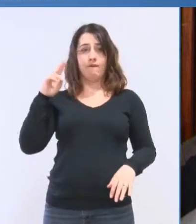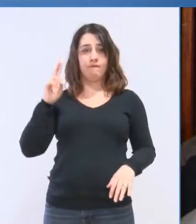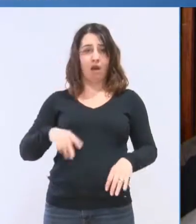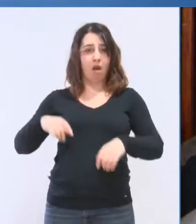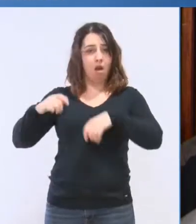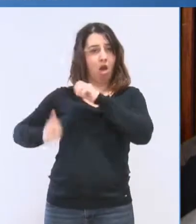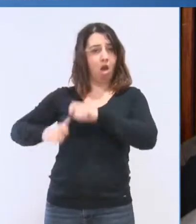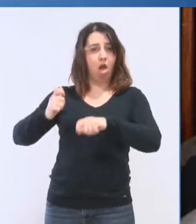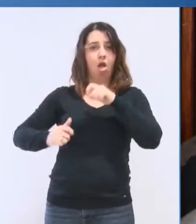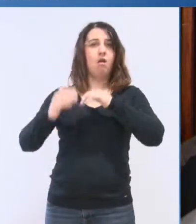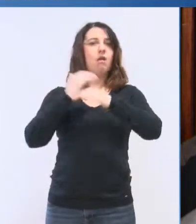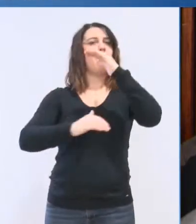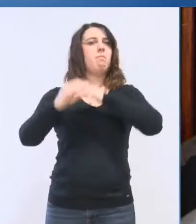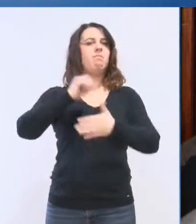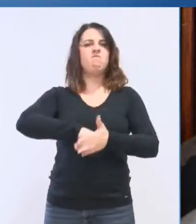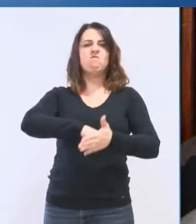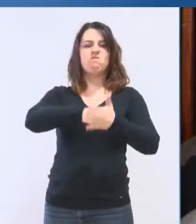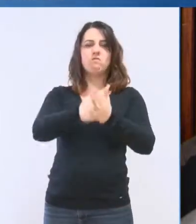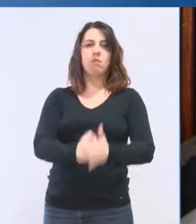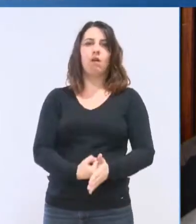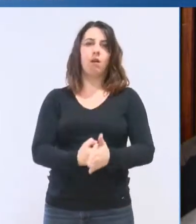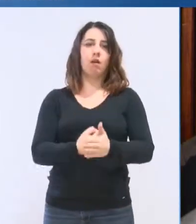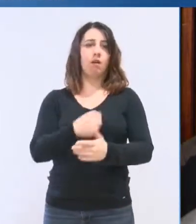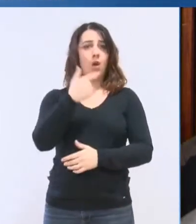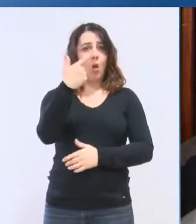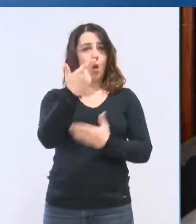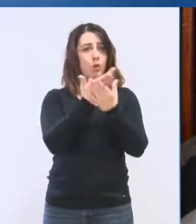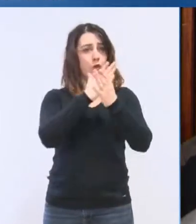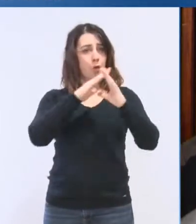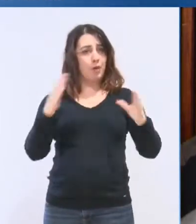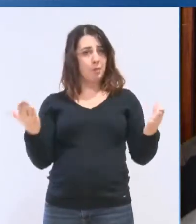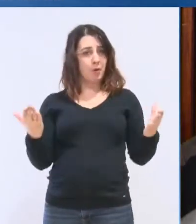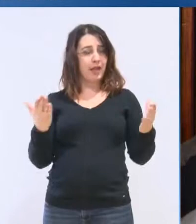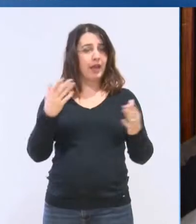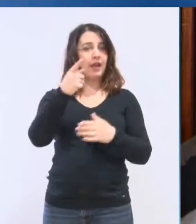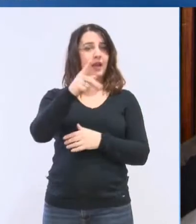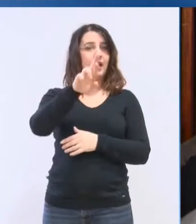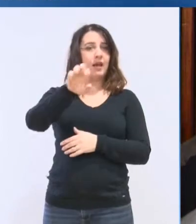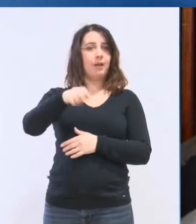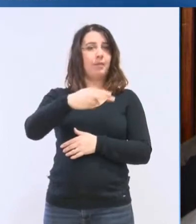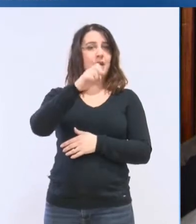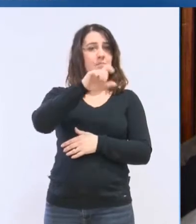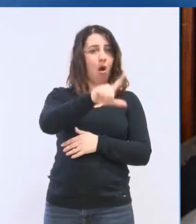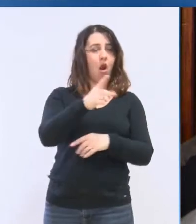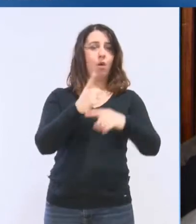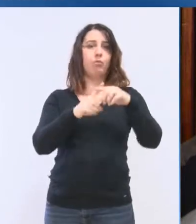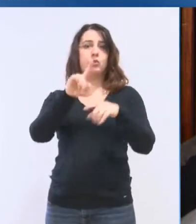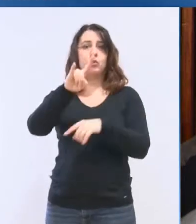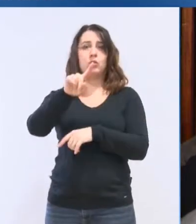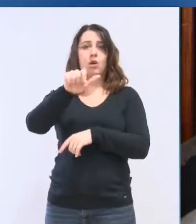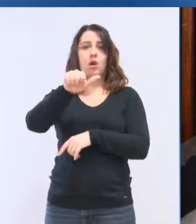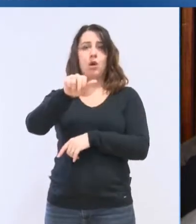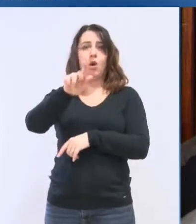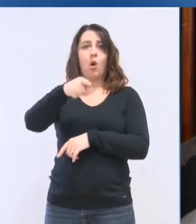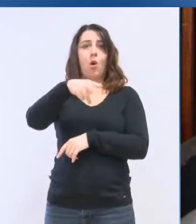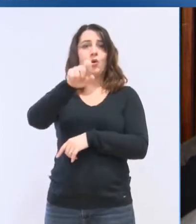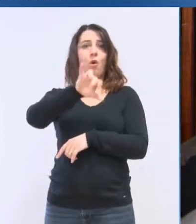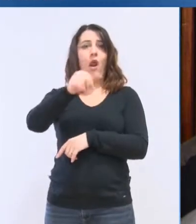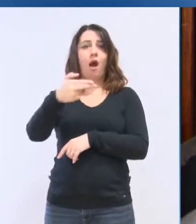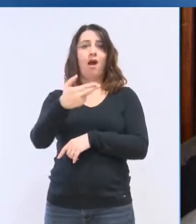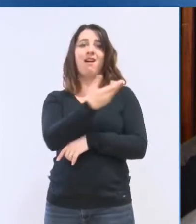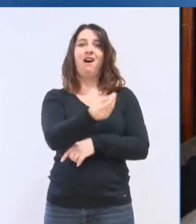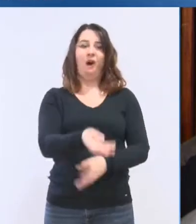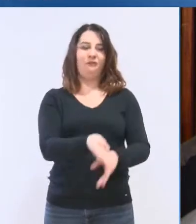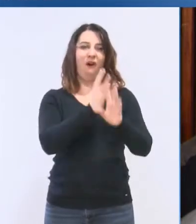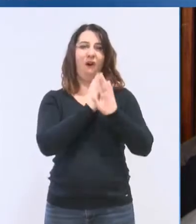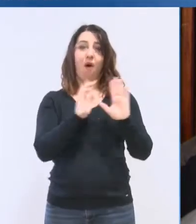impacté par le plan d'austérité. 2 bibliothèques, Prémol et Auclin, qui ciblaient particulièrement l'accueil des enfants dans le